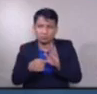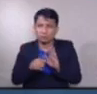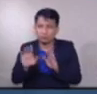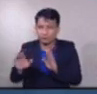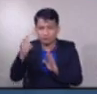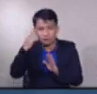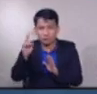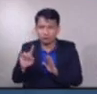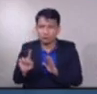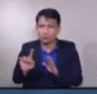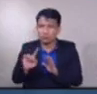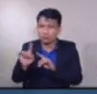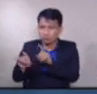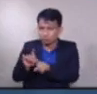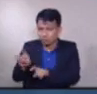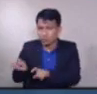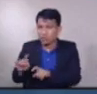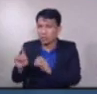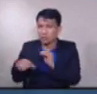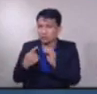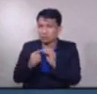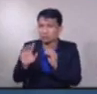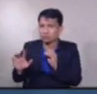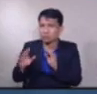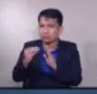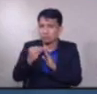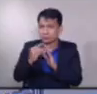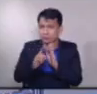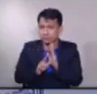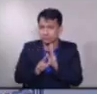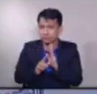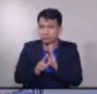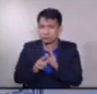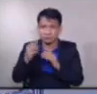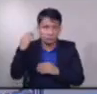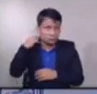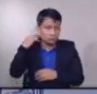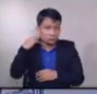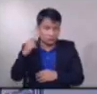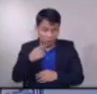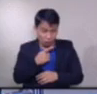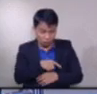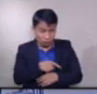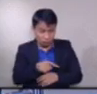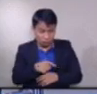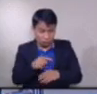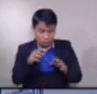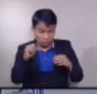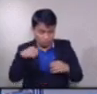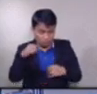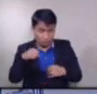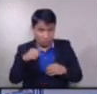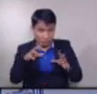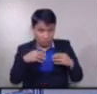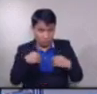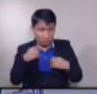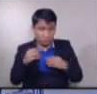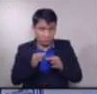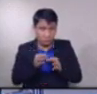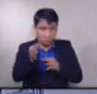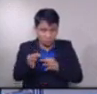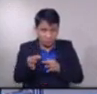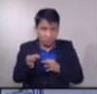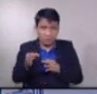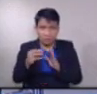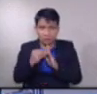inyo, tatanungin ko ang tungkol sa martial law. Sa Mindanao, kayo ba ay sang-ayon dun sa ginawa nilang pag-extend ng